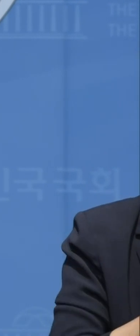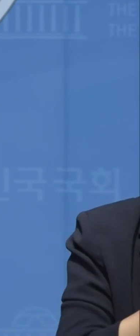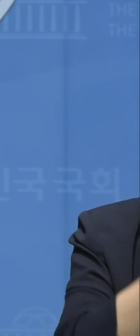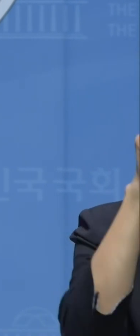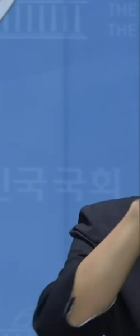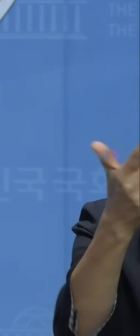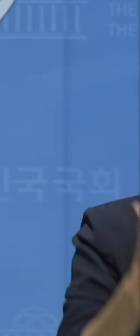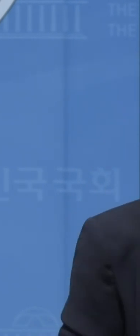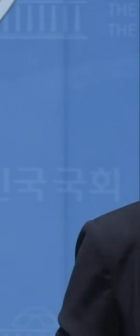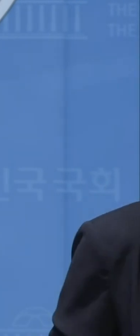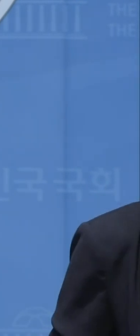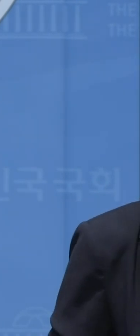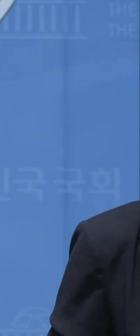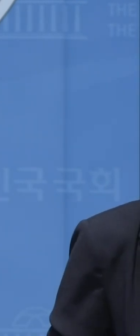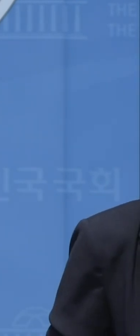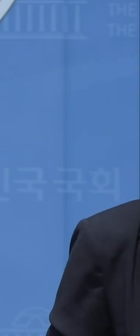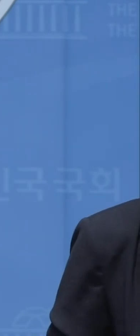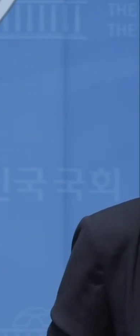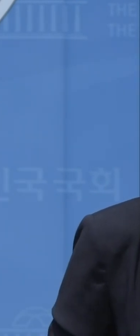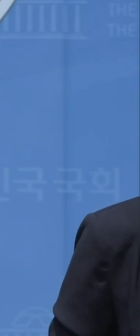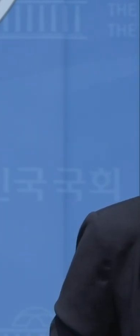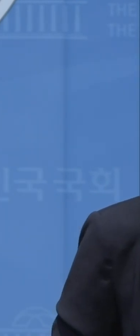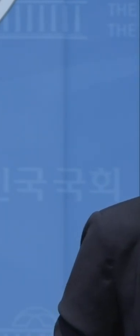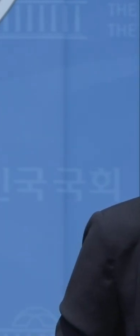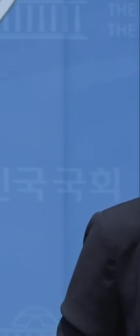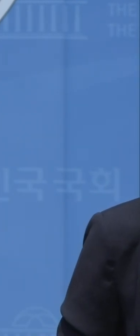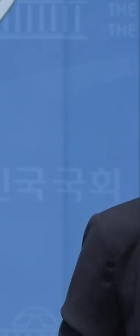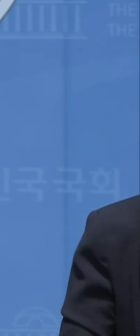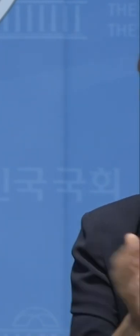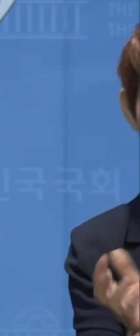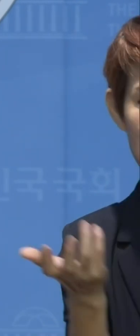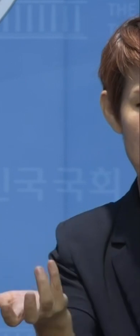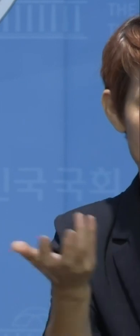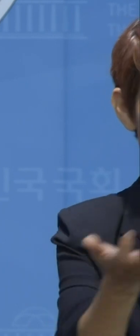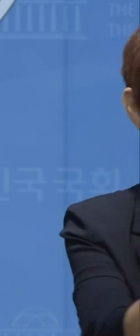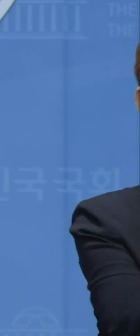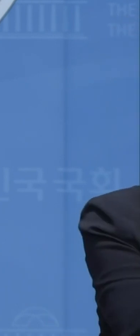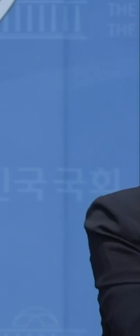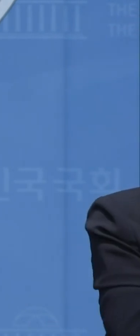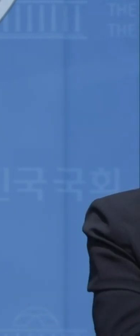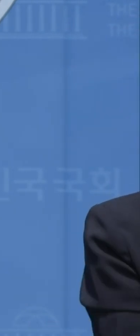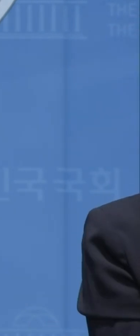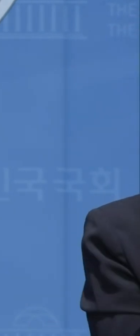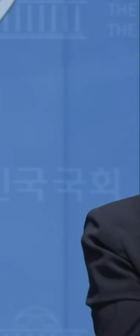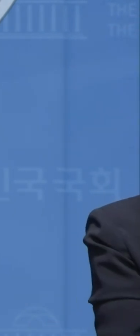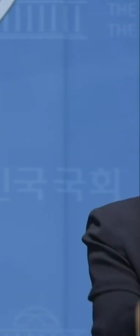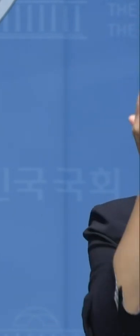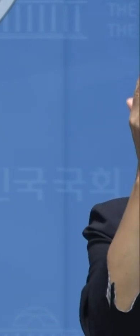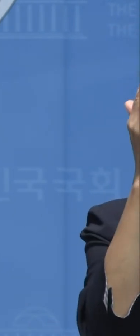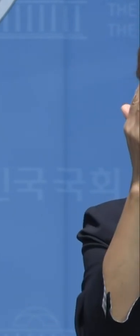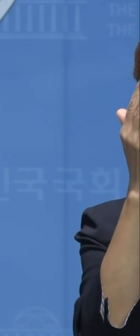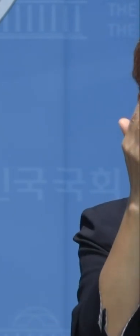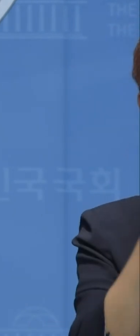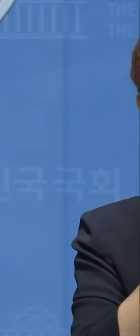아니지 않습니까 짧은 기간 동안 이당 저당 왔다 갔다 한 어느 최고 위원회 발언은 굳이